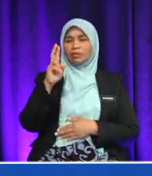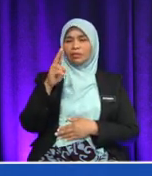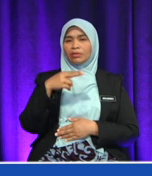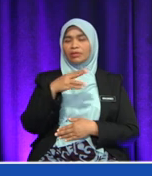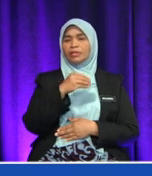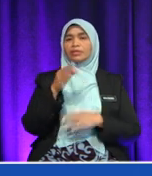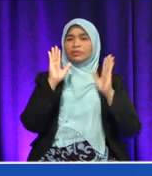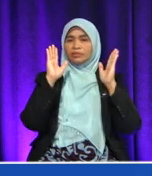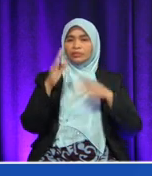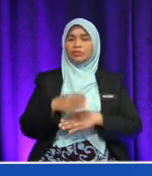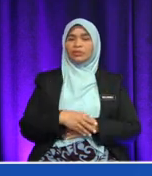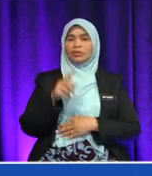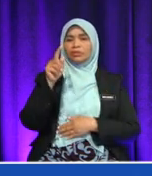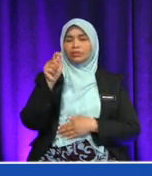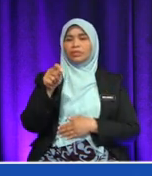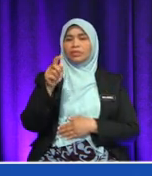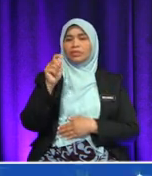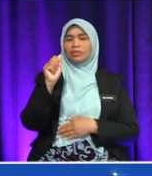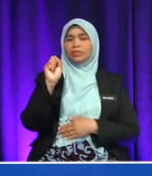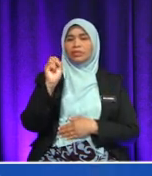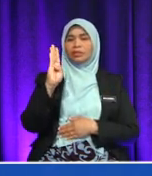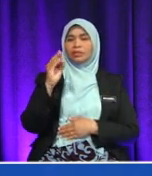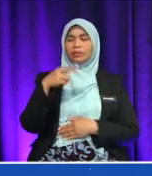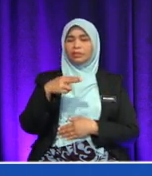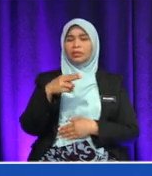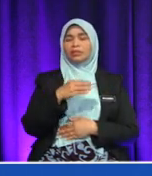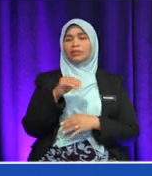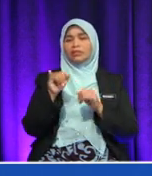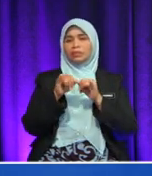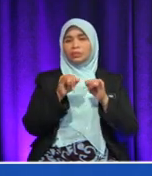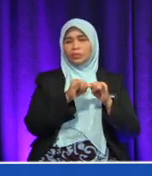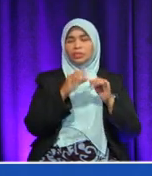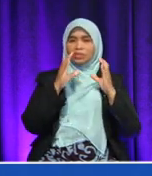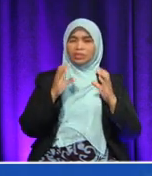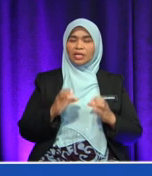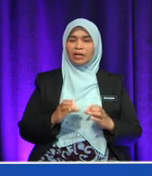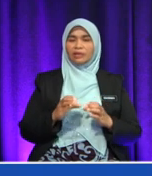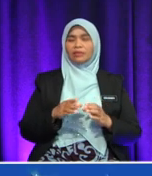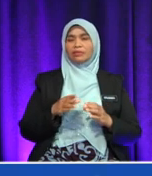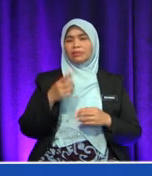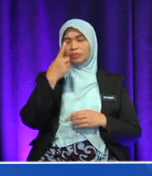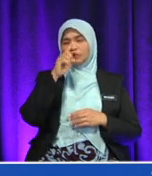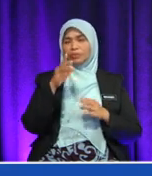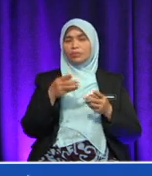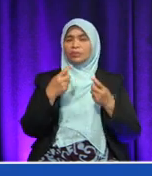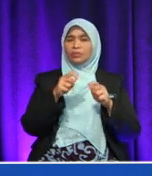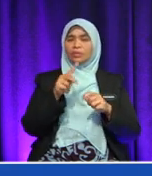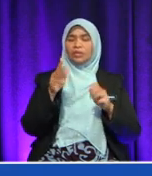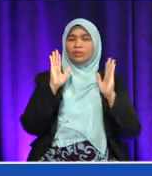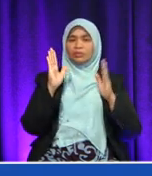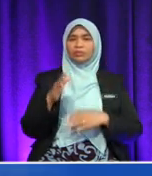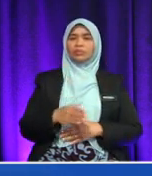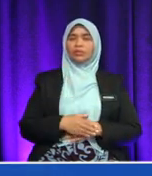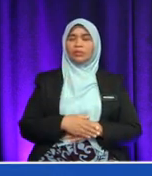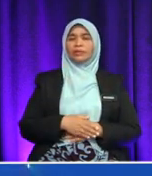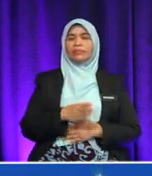menjelaskan kaifiat salat Sunnah istikharah dan salat sunat tasbih serta kita dapat mengetahui hikmah-hikmah dan kelebihan